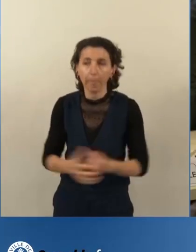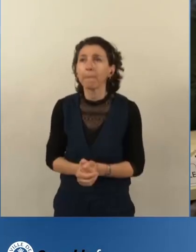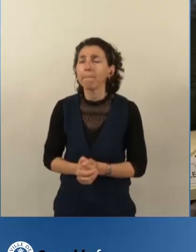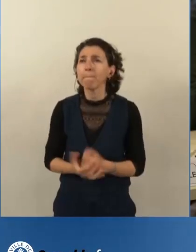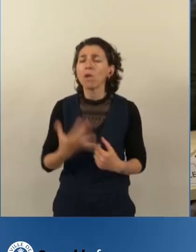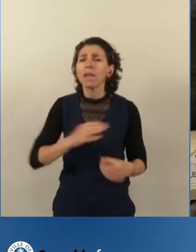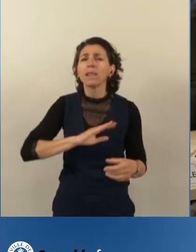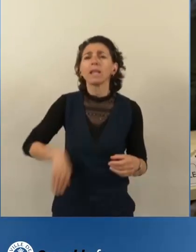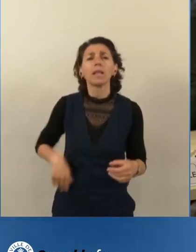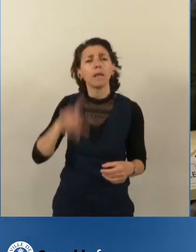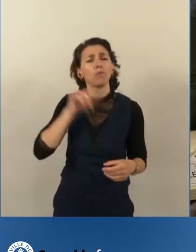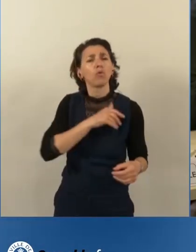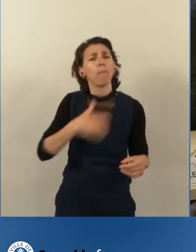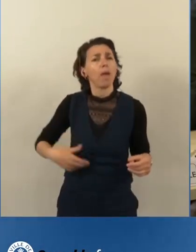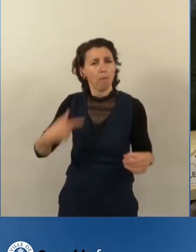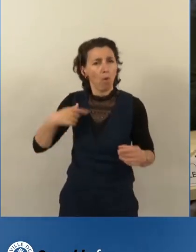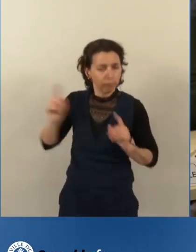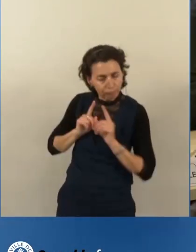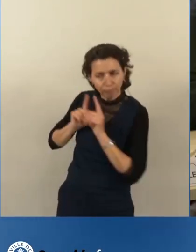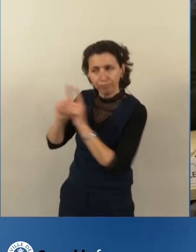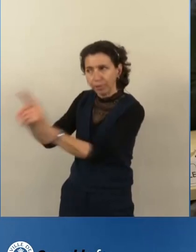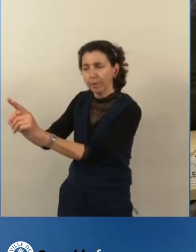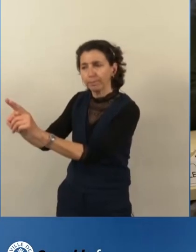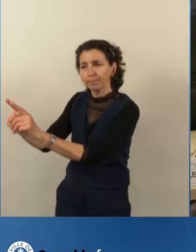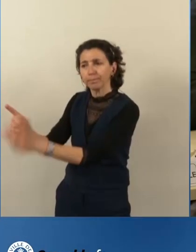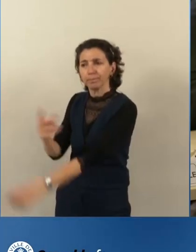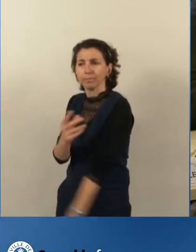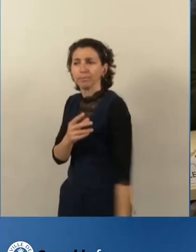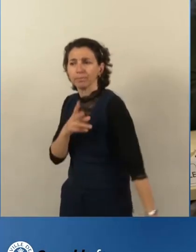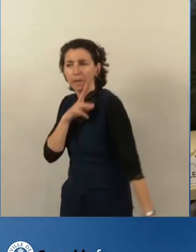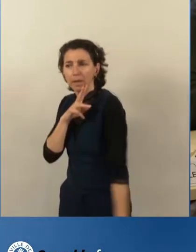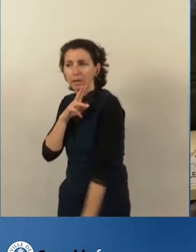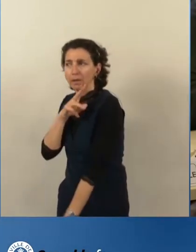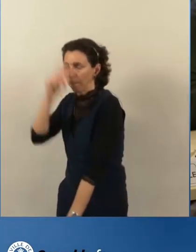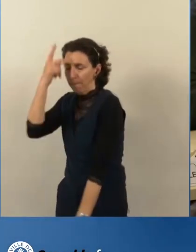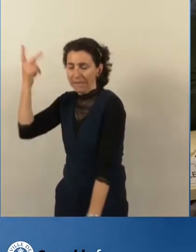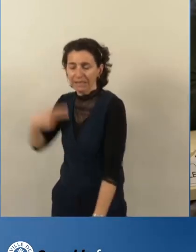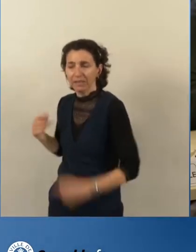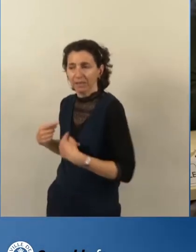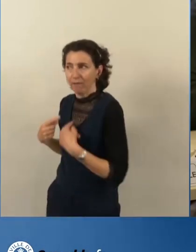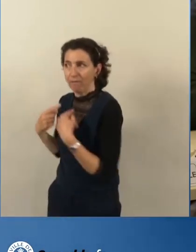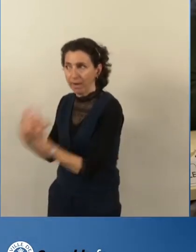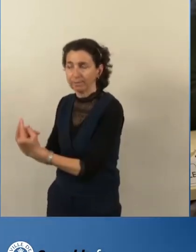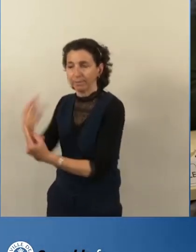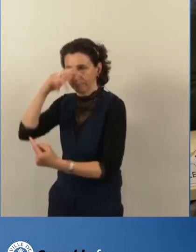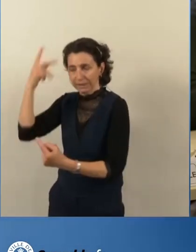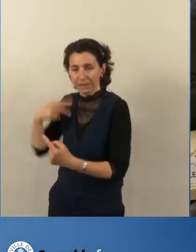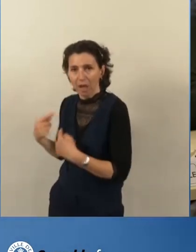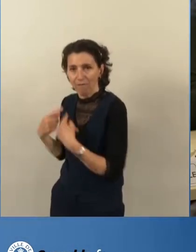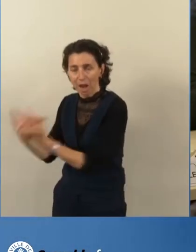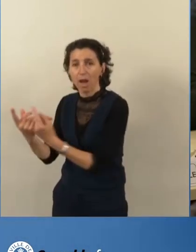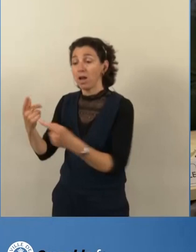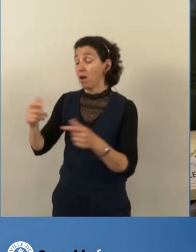le Maire de moi-même en Palestine tout d'abord le cadre national la France